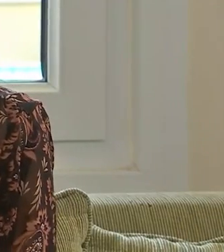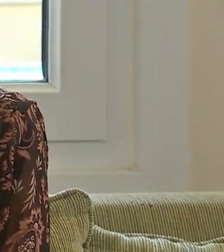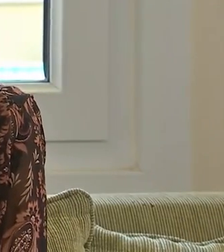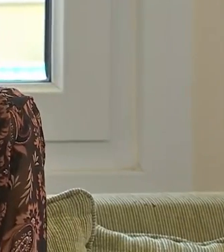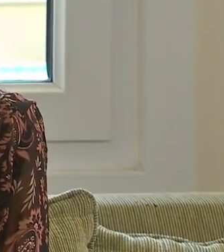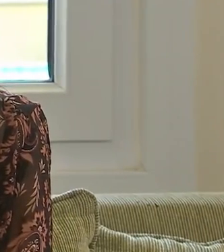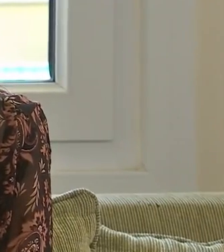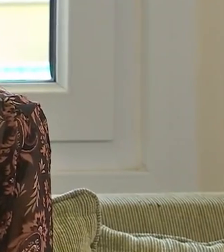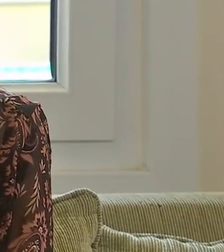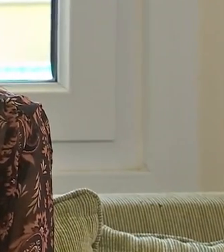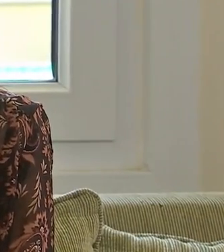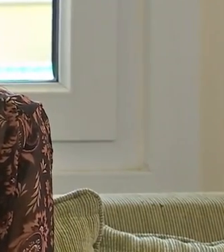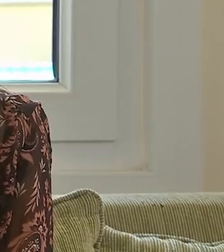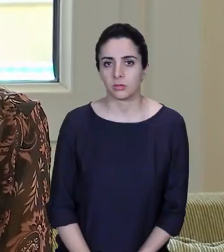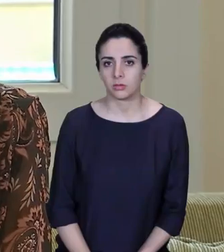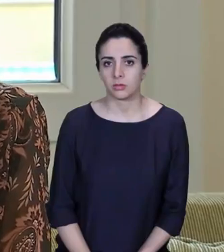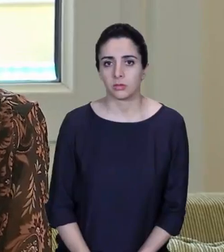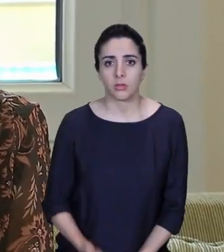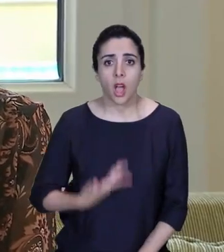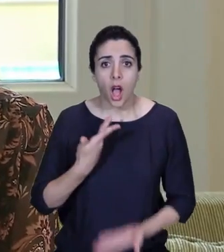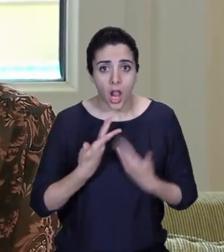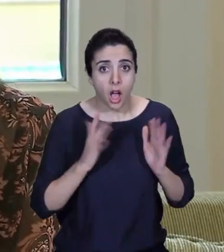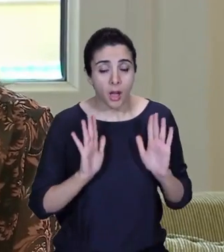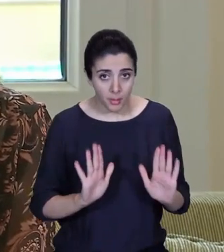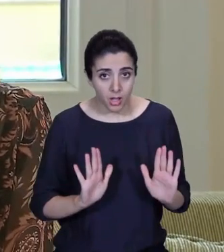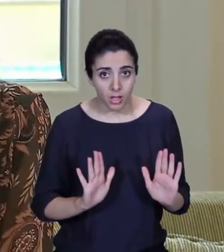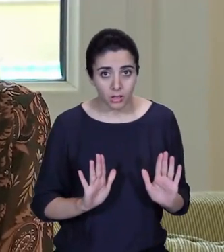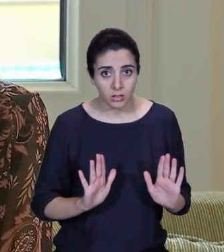Oturdu. Zehra kıvranıyor. Anlatacağım ama